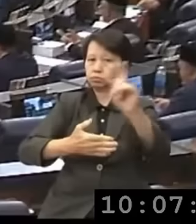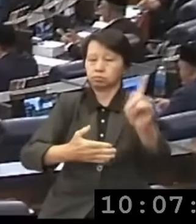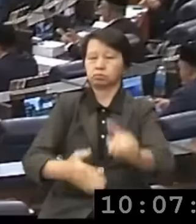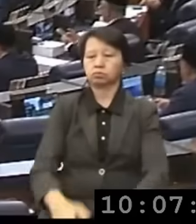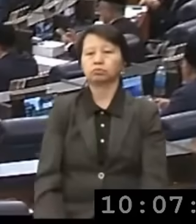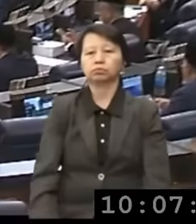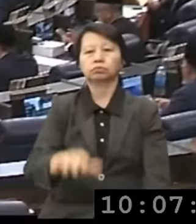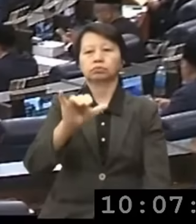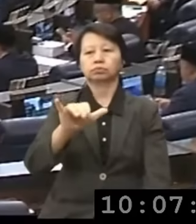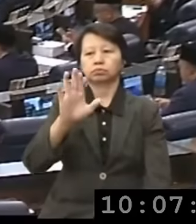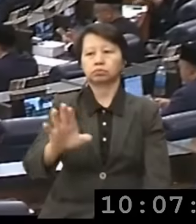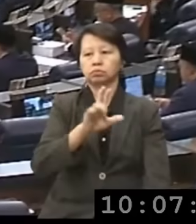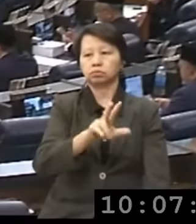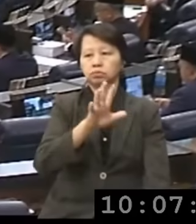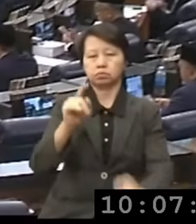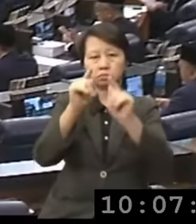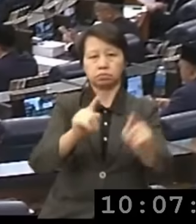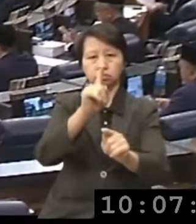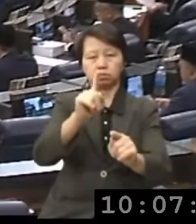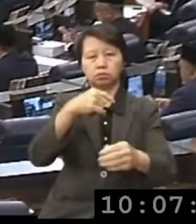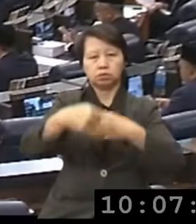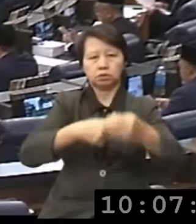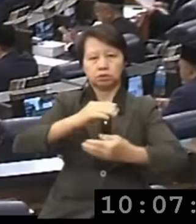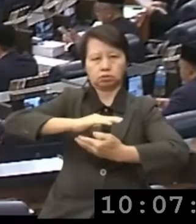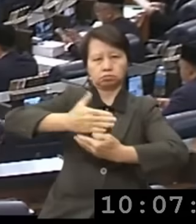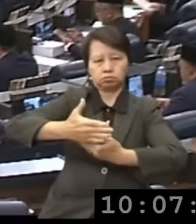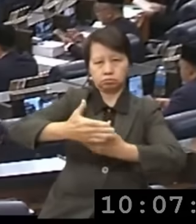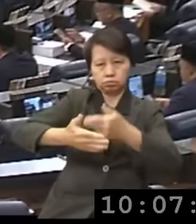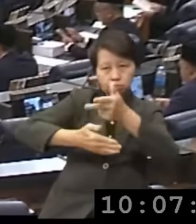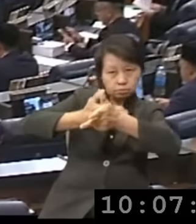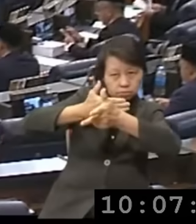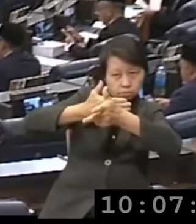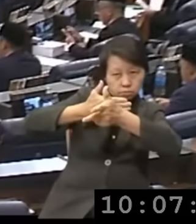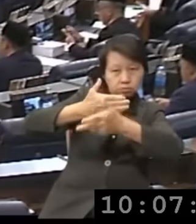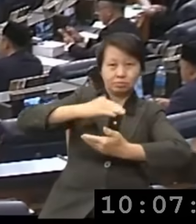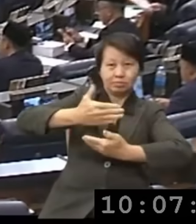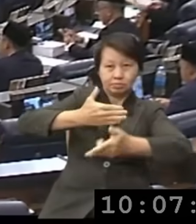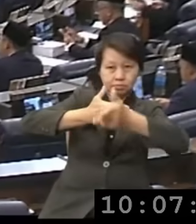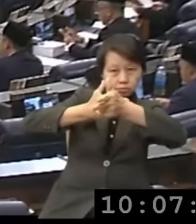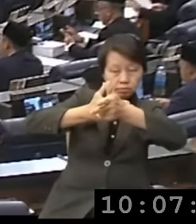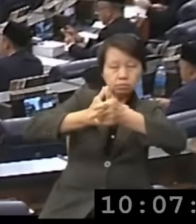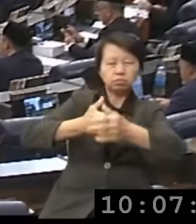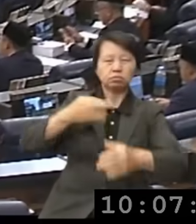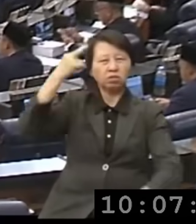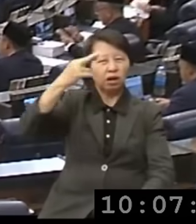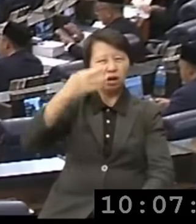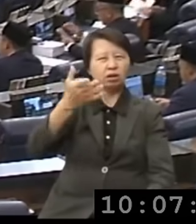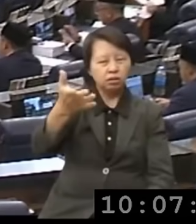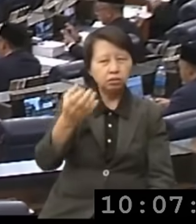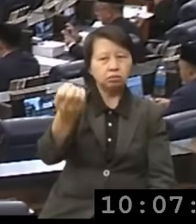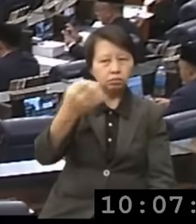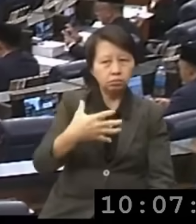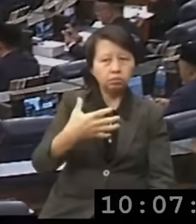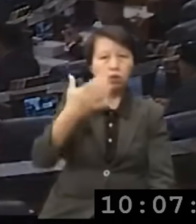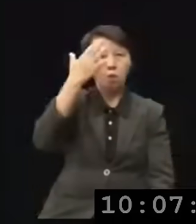351 bagan berkenaan dengan peranti yang berhormat speaker alasan yang digunakan oleh speaker